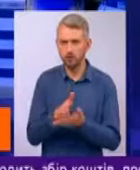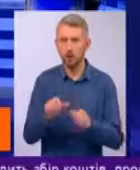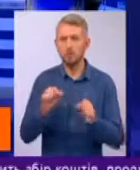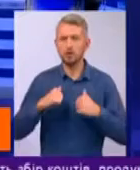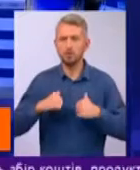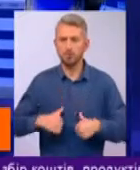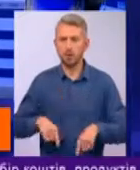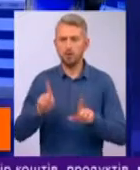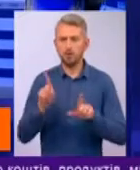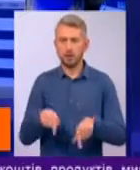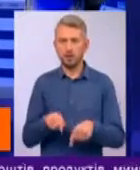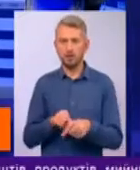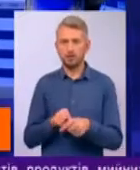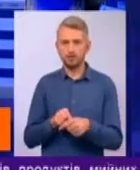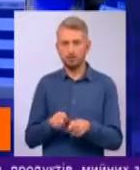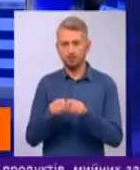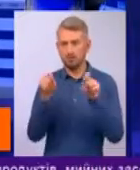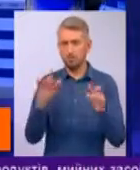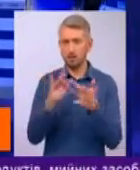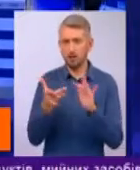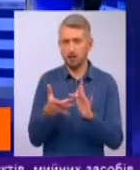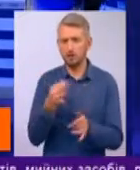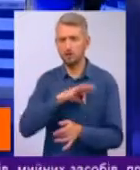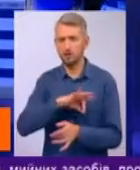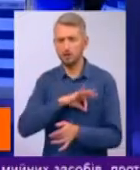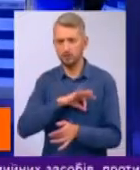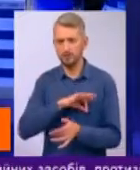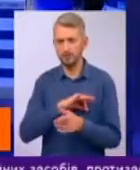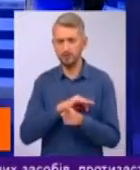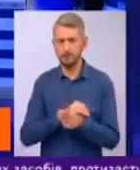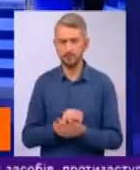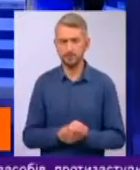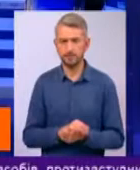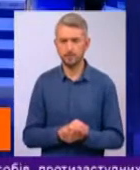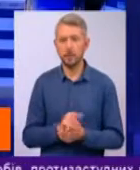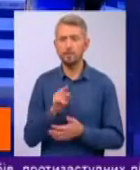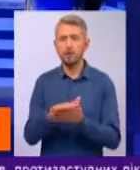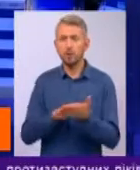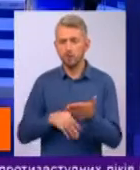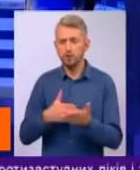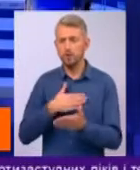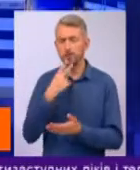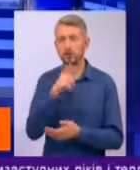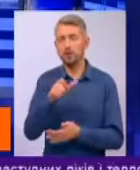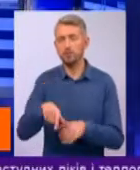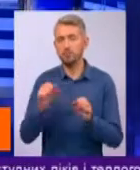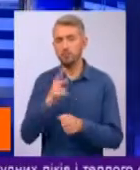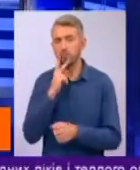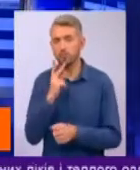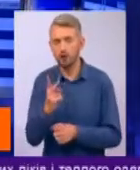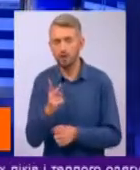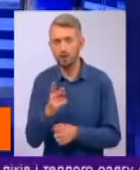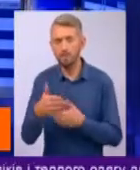спокійно навіть зайти і в мережу інтернет, скористатися відповідними ресурсами. Ви продовжуйте, а зараз наші глядачі зможуть побачити